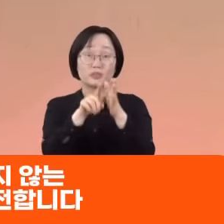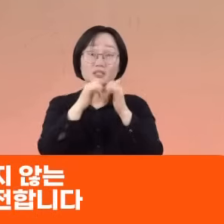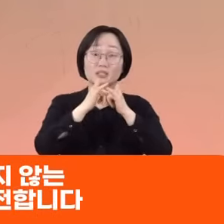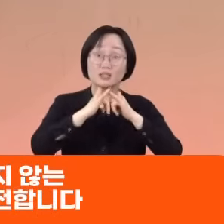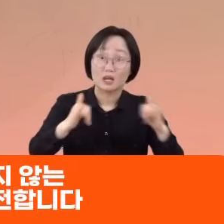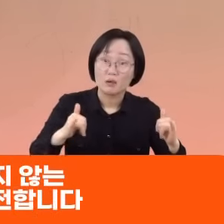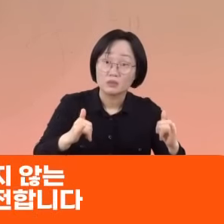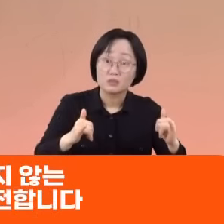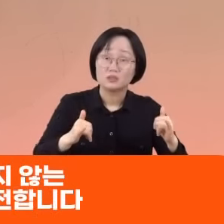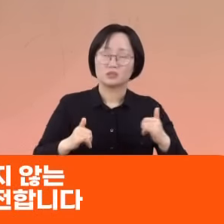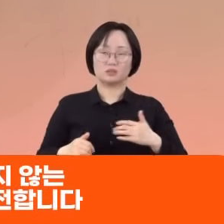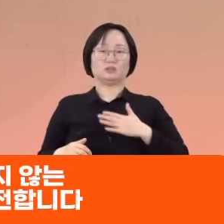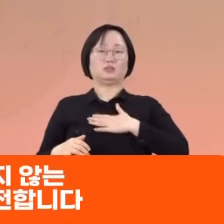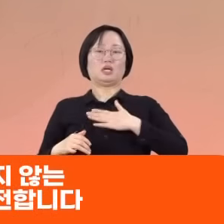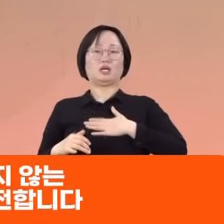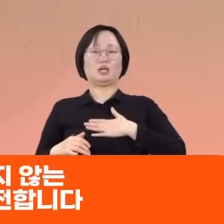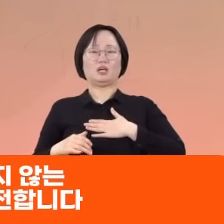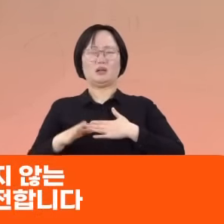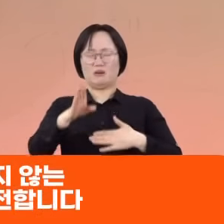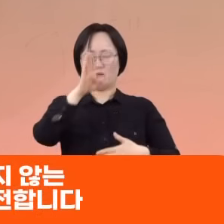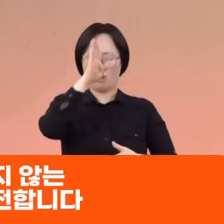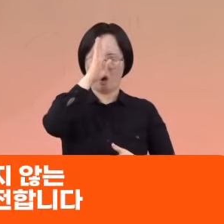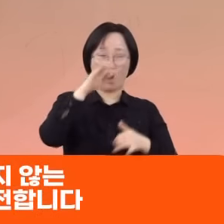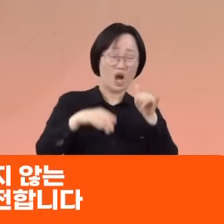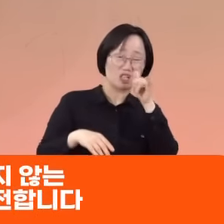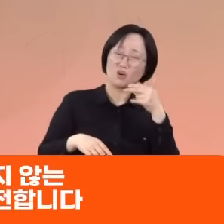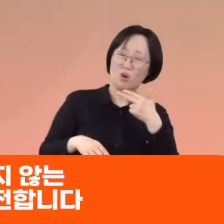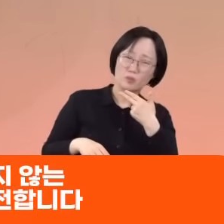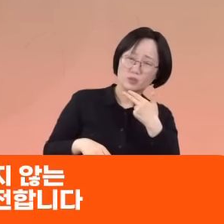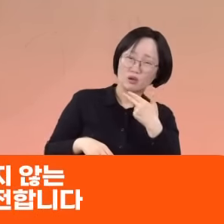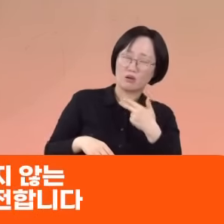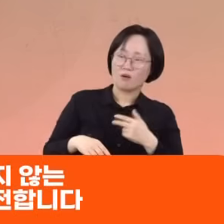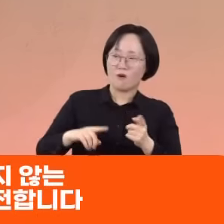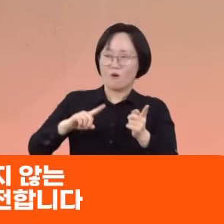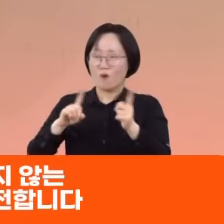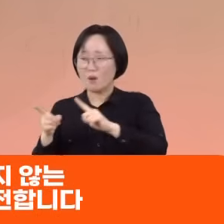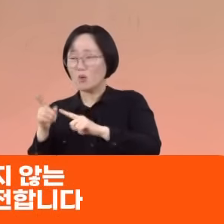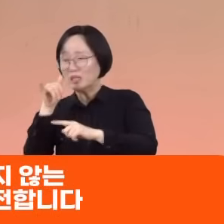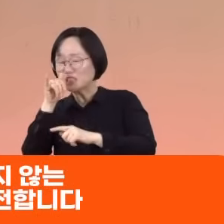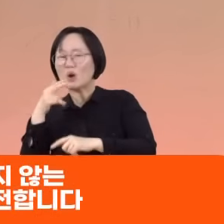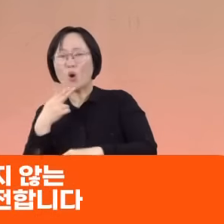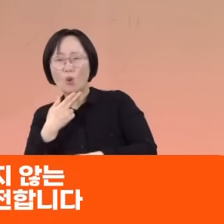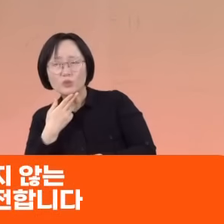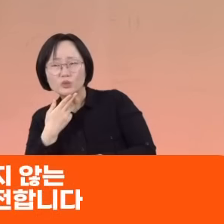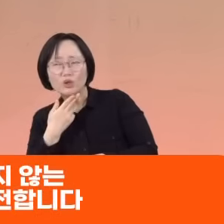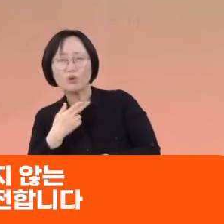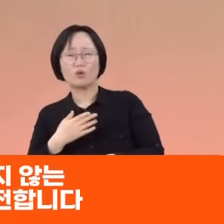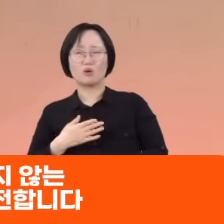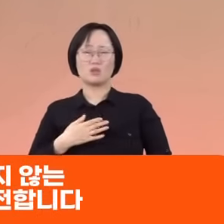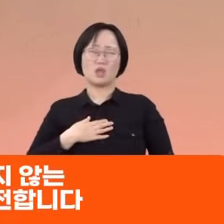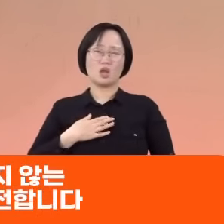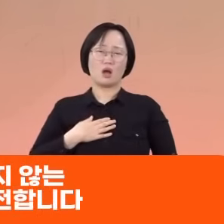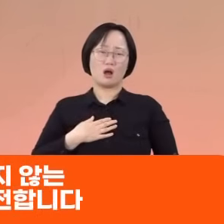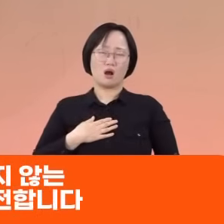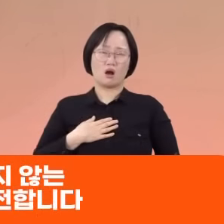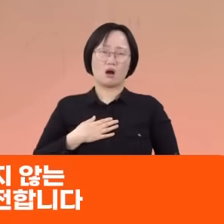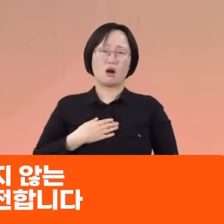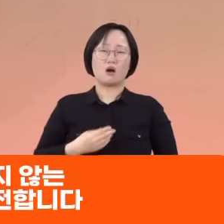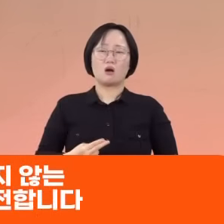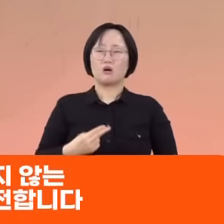병이 낫든 안 났든 내 목숨이 늘어나던 수명이 다든